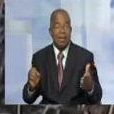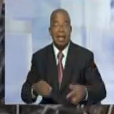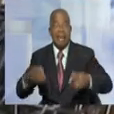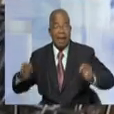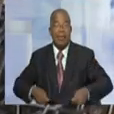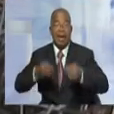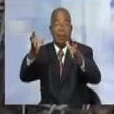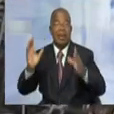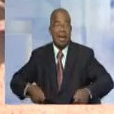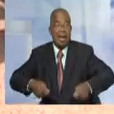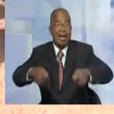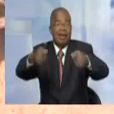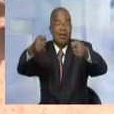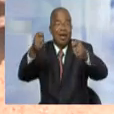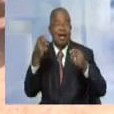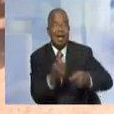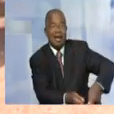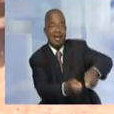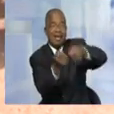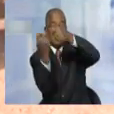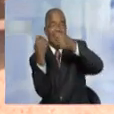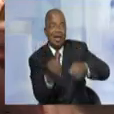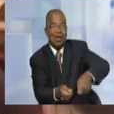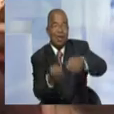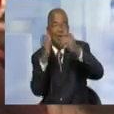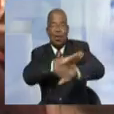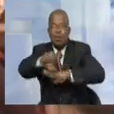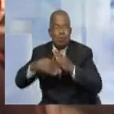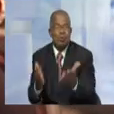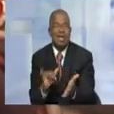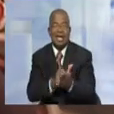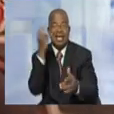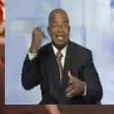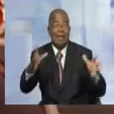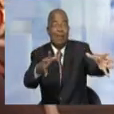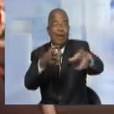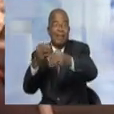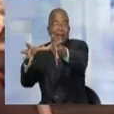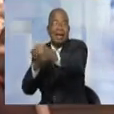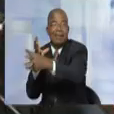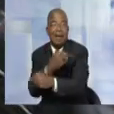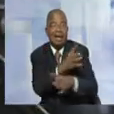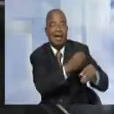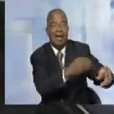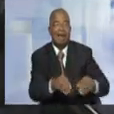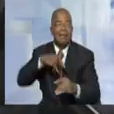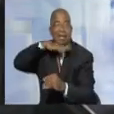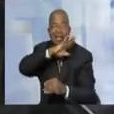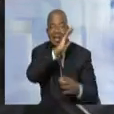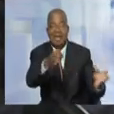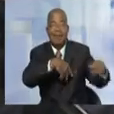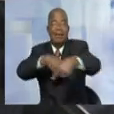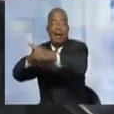de divers autres matériels de lutte contre l'insalubrité. Au cours de la cérémonie de présentation officielle de ce